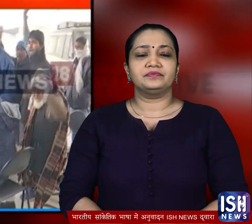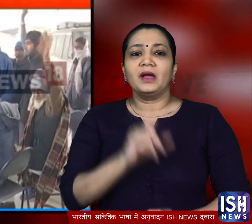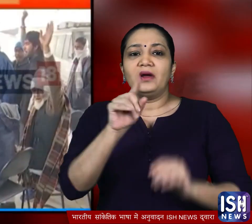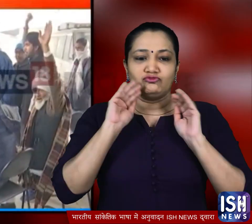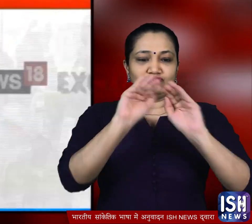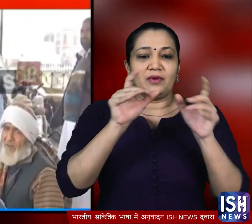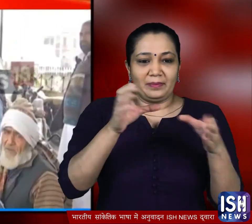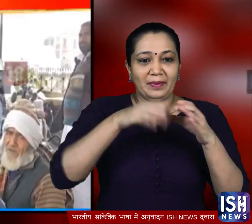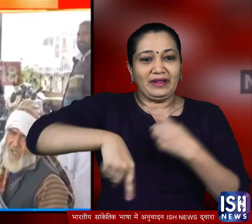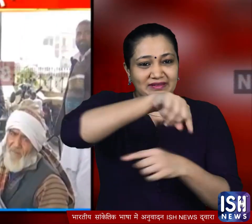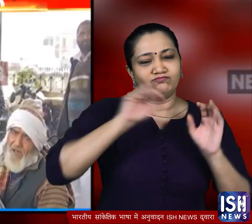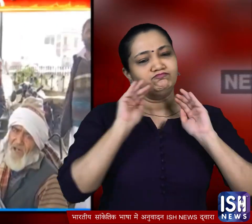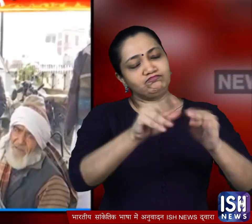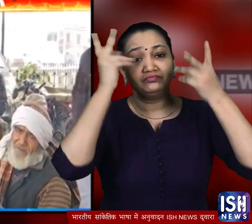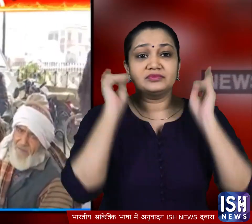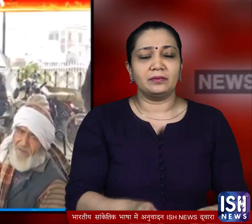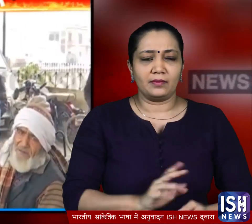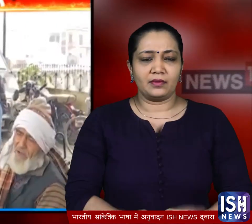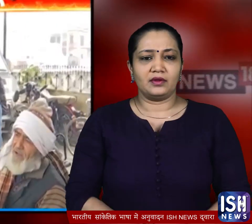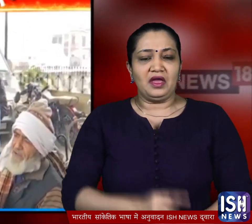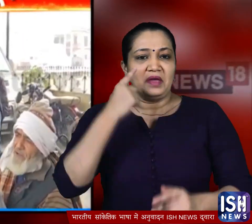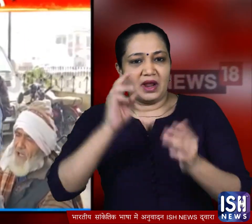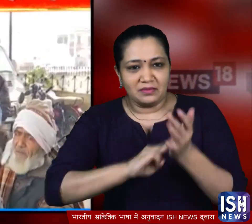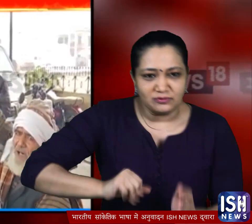लेकिन उनके समर्थकों का जोश कम नहीं हुआ।